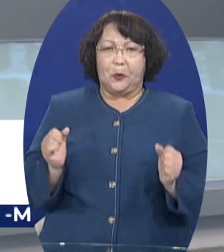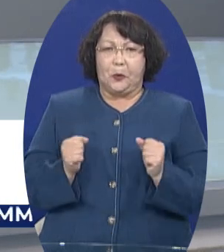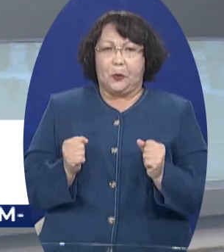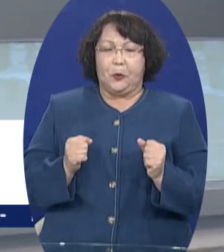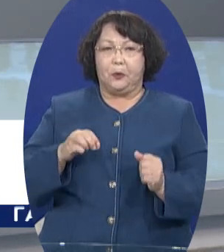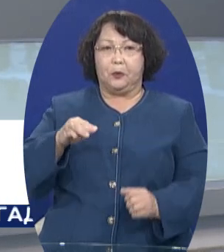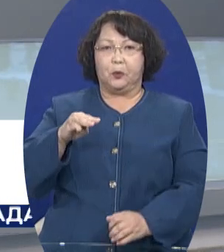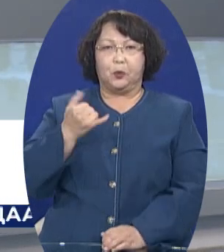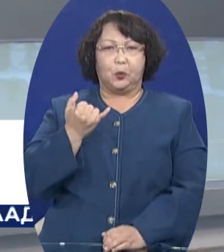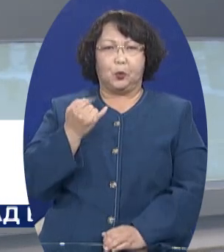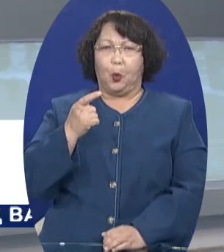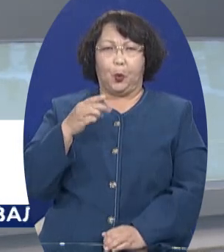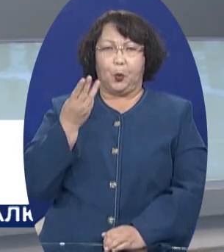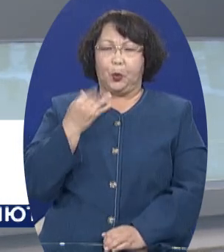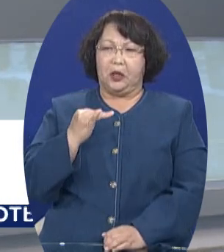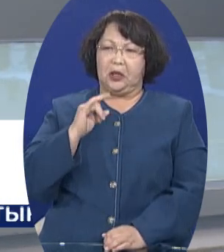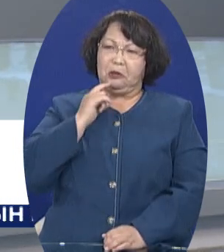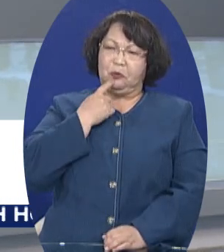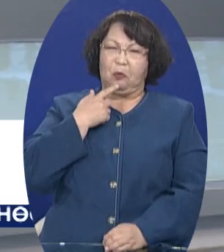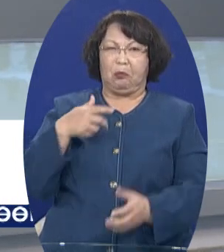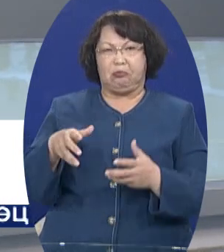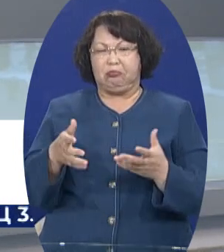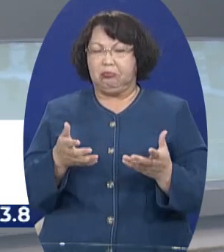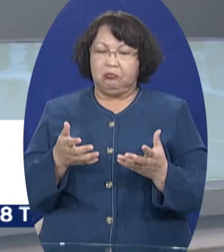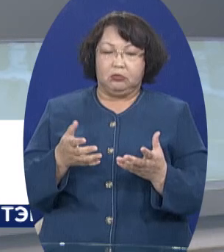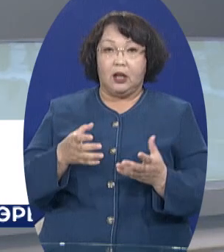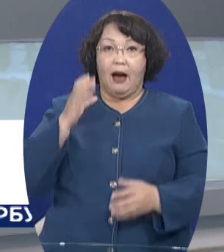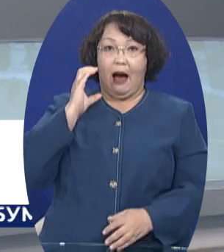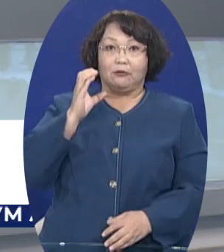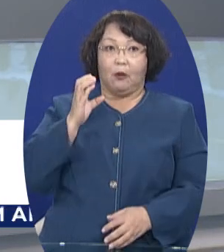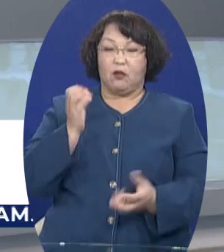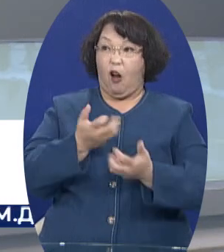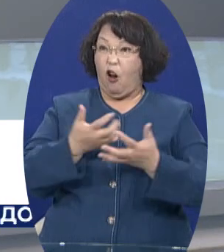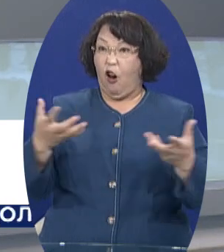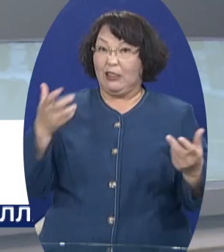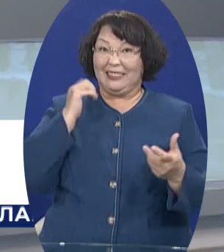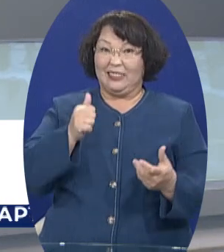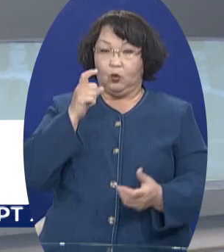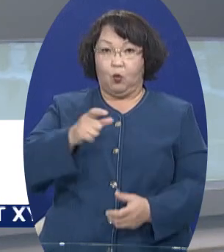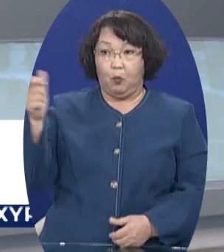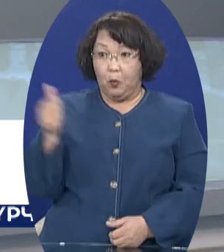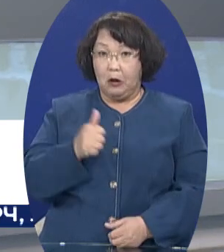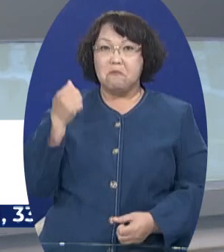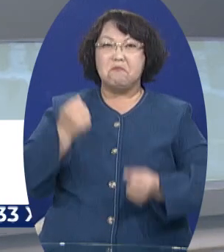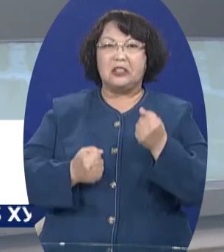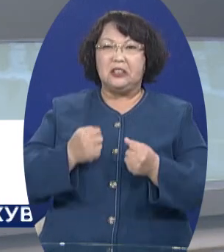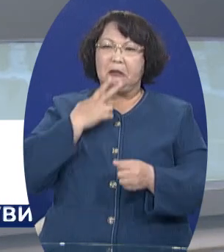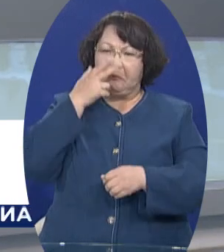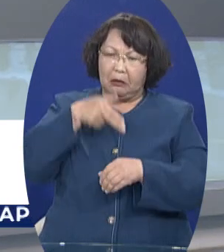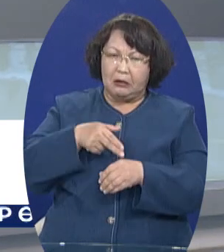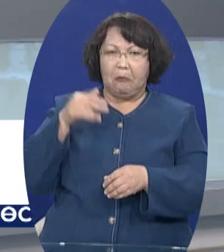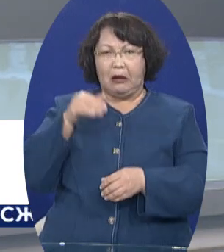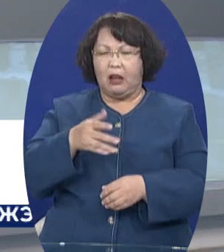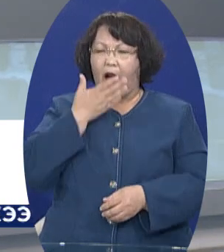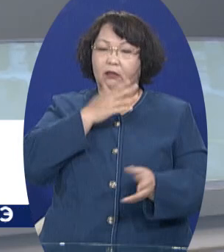зэрэг асуудлууд олон. Хэрвээ нийслэлд нийтийн тээвэр хангалттай хүрэлцээтэй байсан бол хүн бүр хувийн автомашинаасаа татгалзаж автобусаар